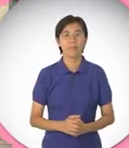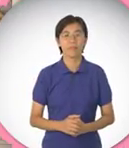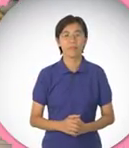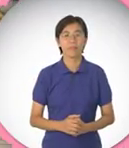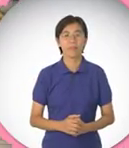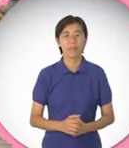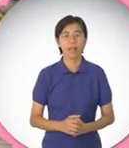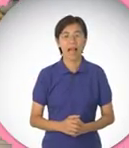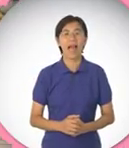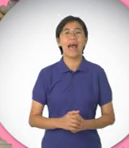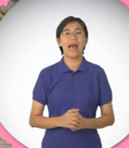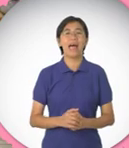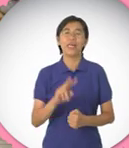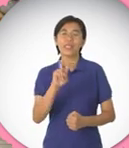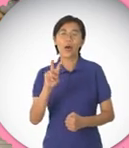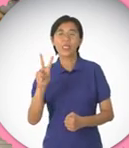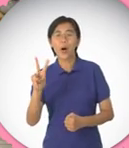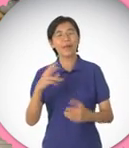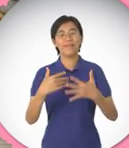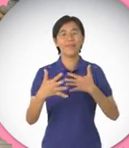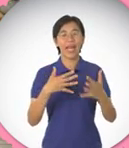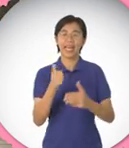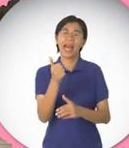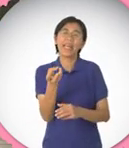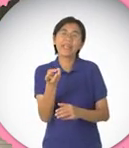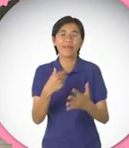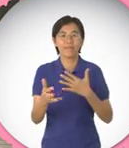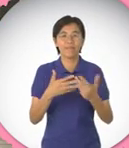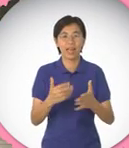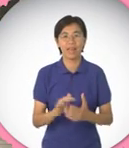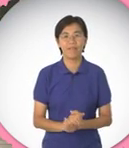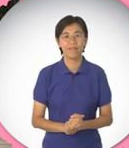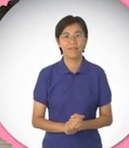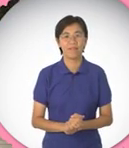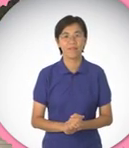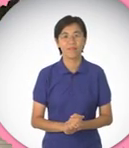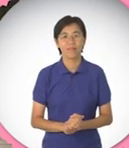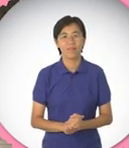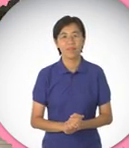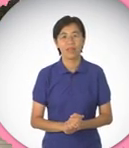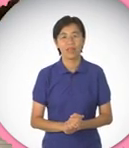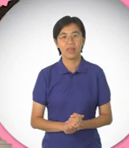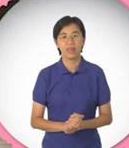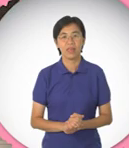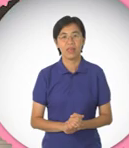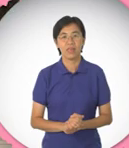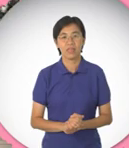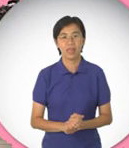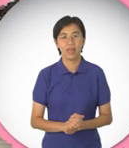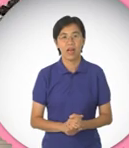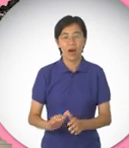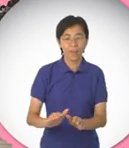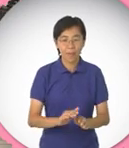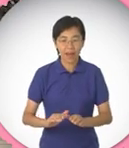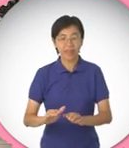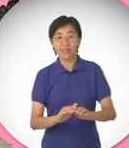ได้แล้วค่ะนิดหน่อยไม่เป็นไร ได้ไหมครับ200อันนี้ก้อนแรก ค่ะก็เสร็จแล้วพอแบ่งเสร็จเรียบร้อยแล้วก็มาปั้นเป็นก้อน